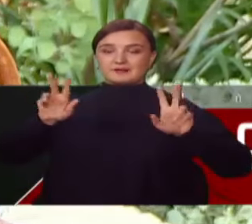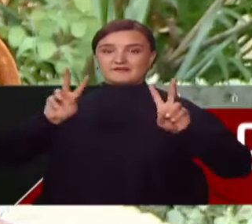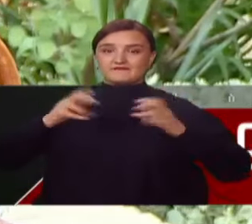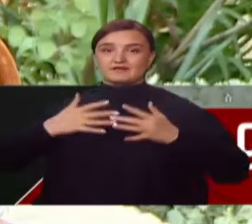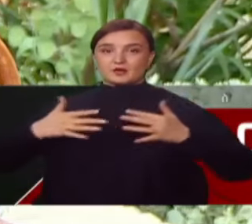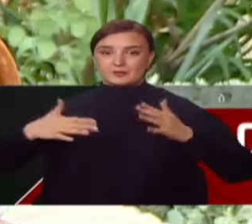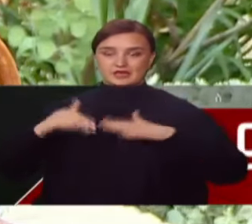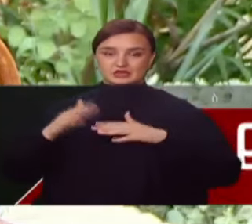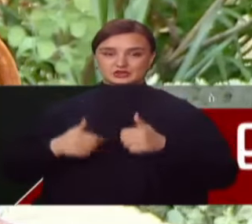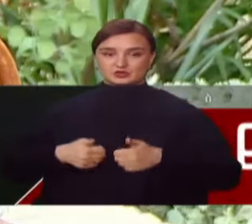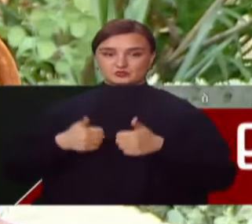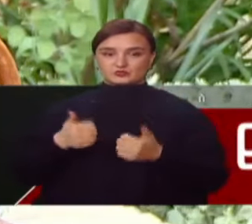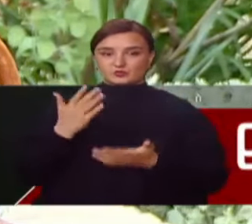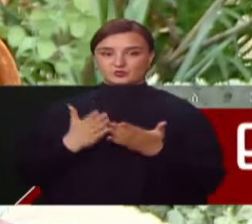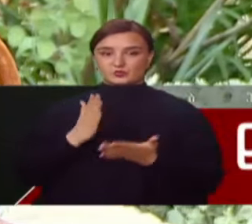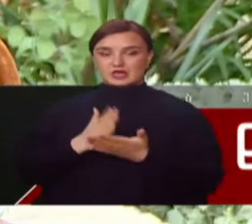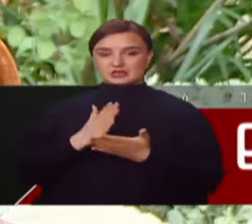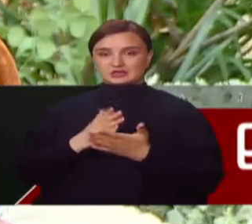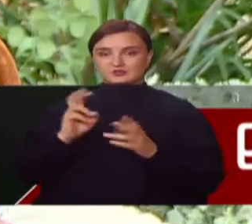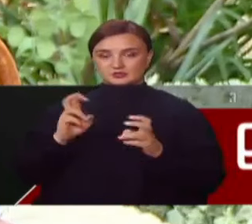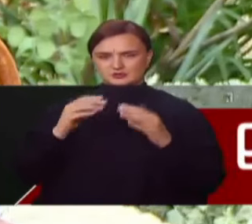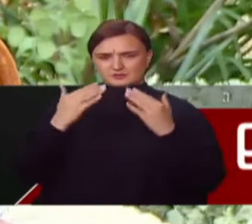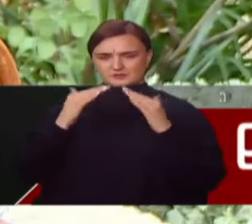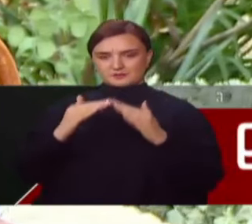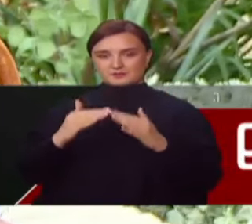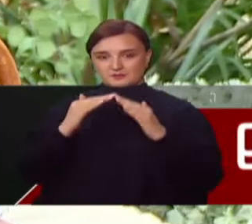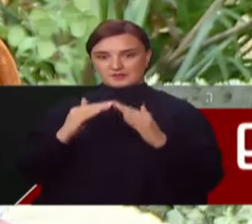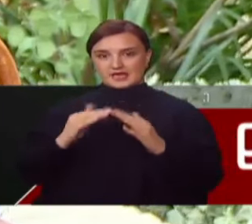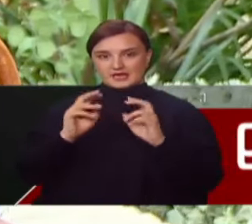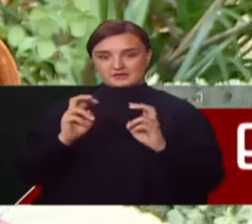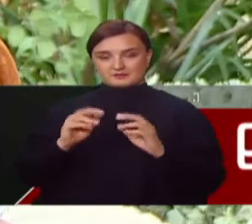ხელისშემწყობია. თუ არსებობს ფერმერთა სახლი და სხვადასხვა